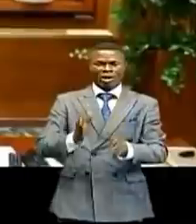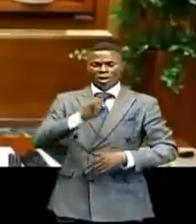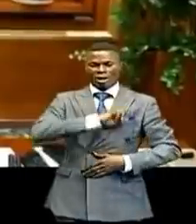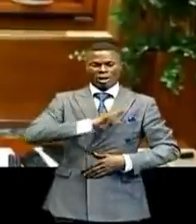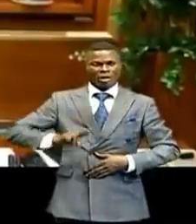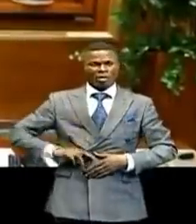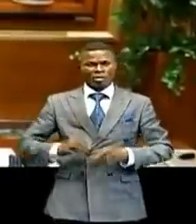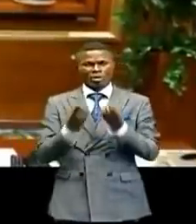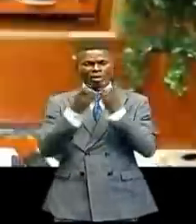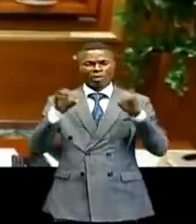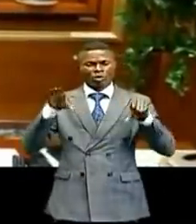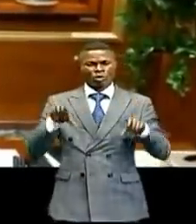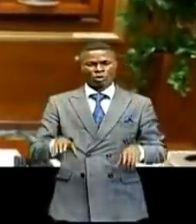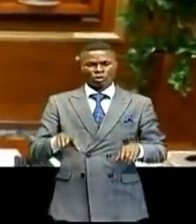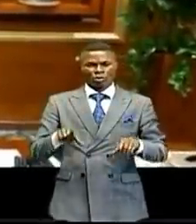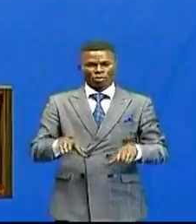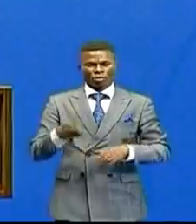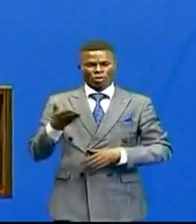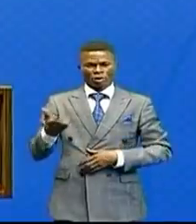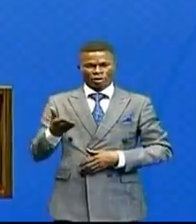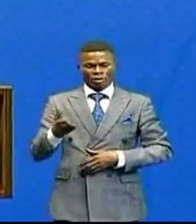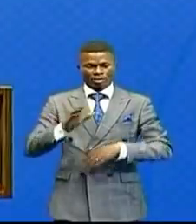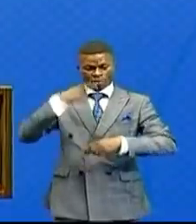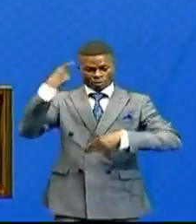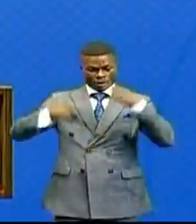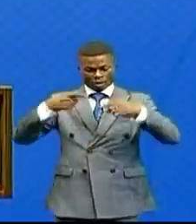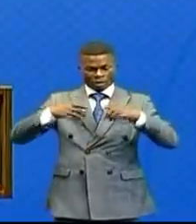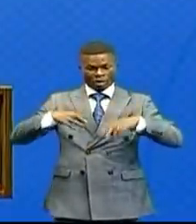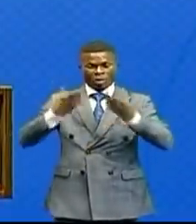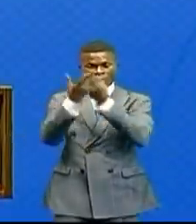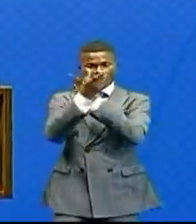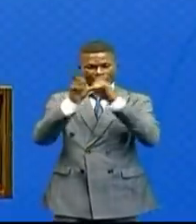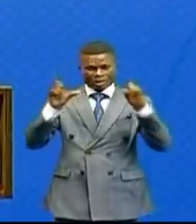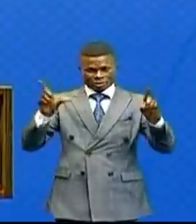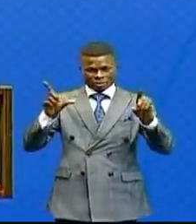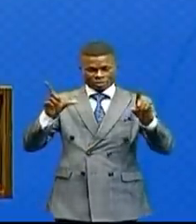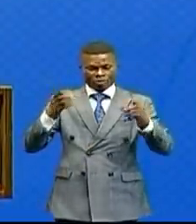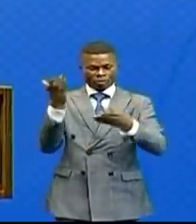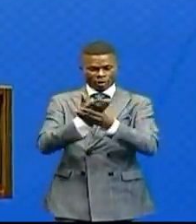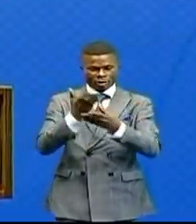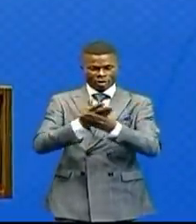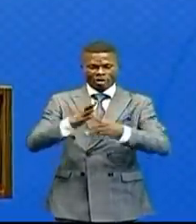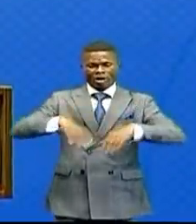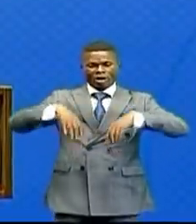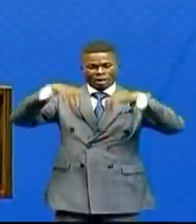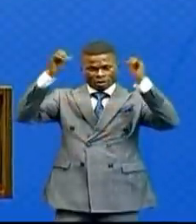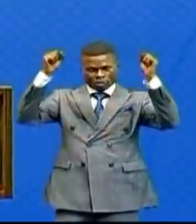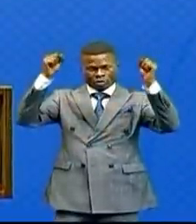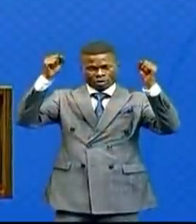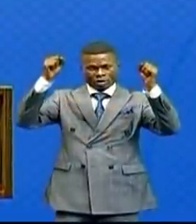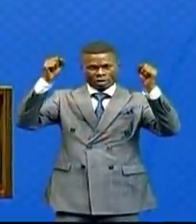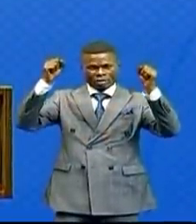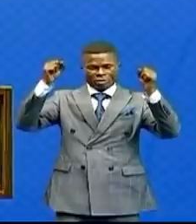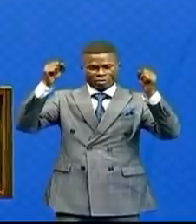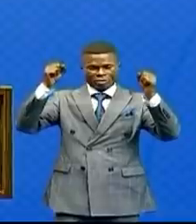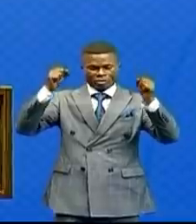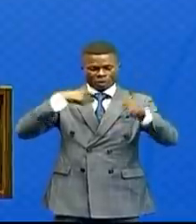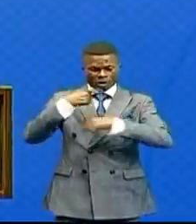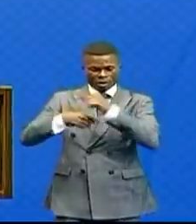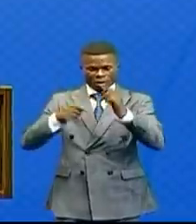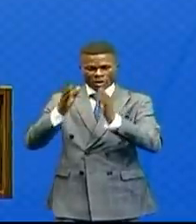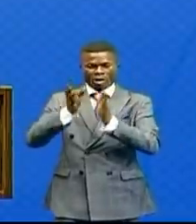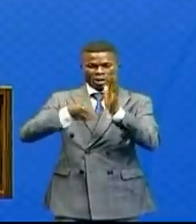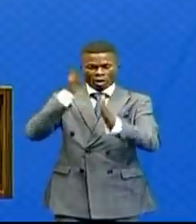République démocratique du Congo. Après débat et délibération, ce dossier a été adopté. Commencé